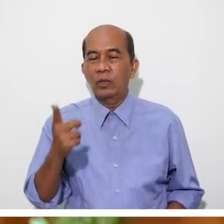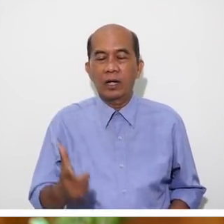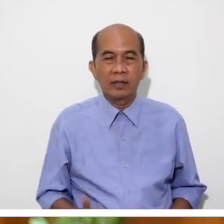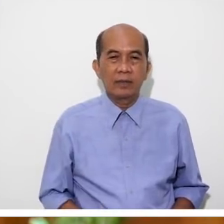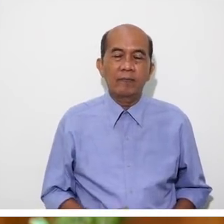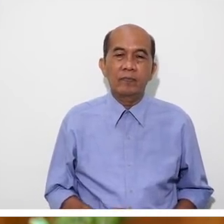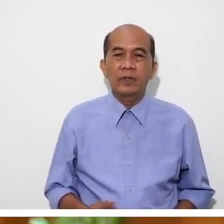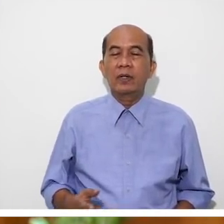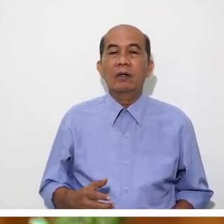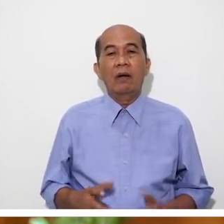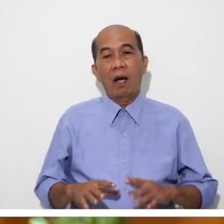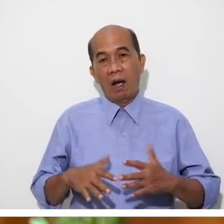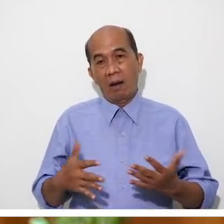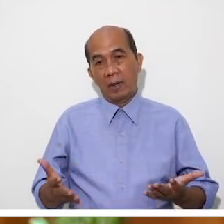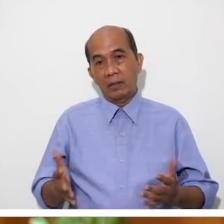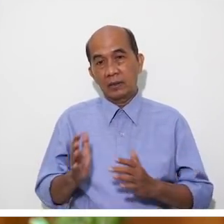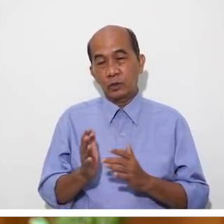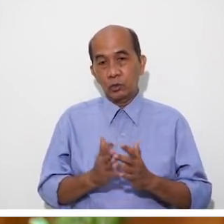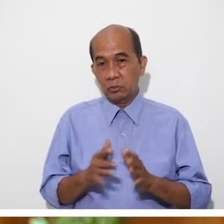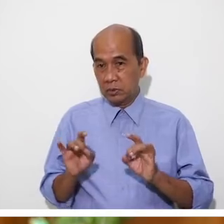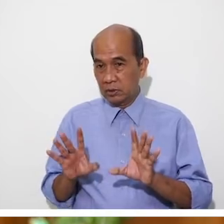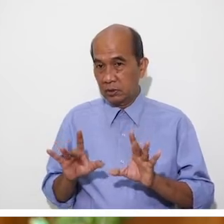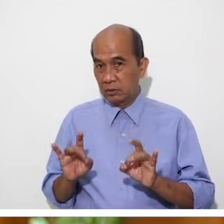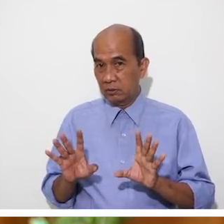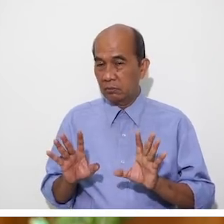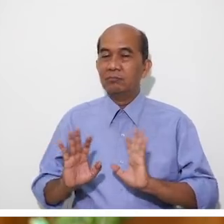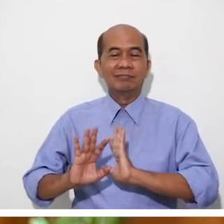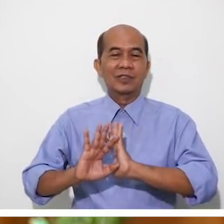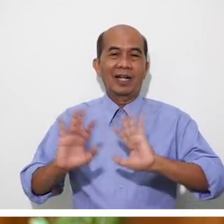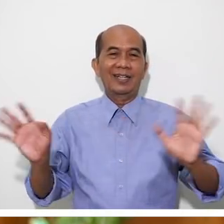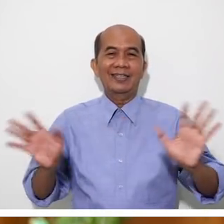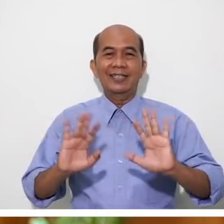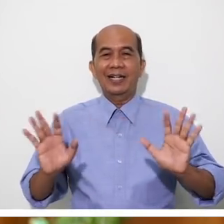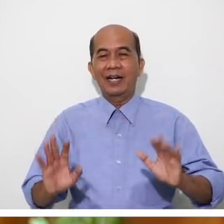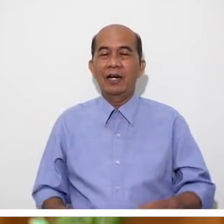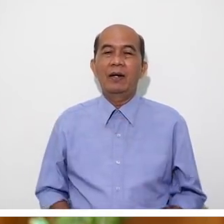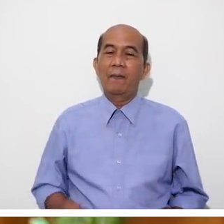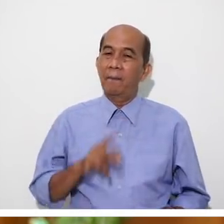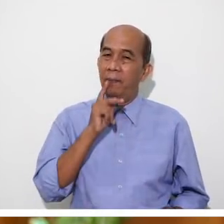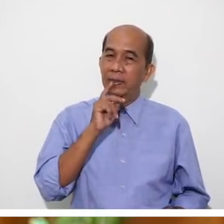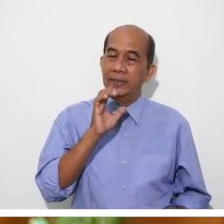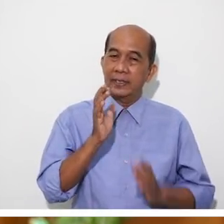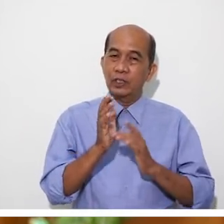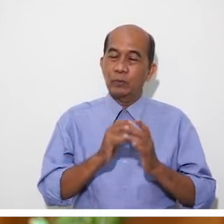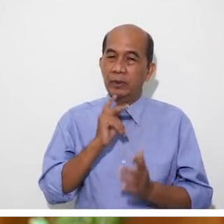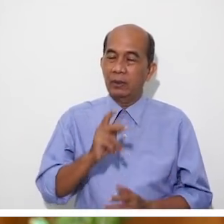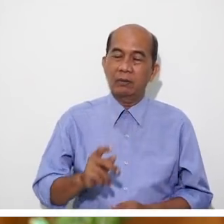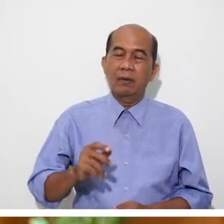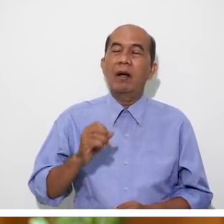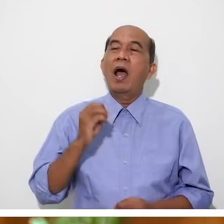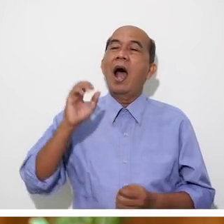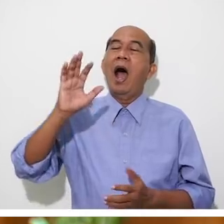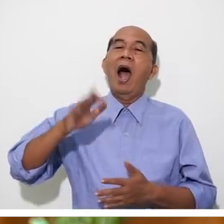Apakah Yesus benci? No. Tapi Yesus mengatakan, Bapa, ampunilah